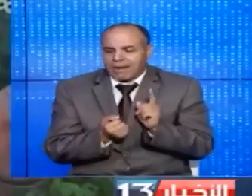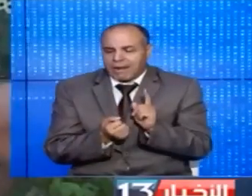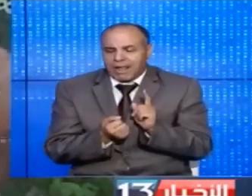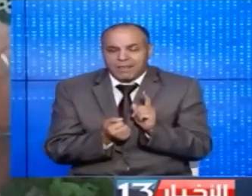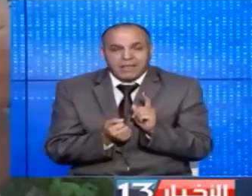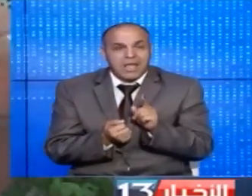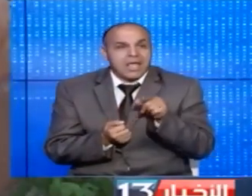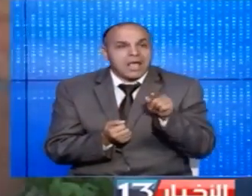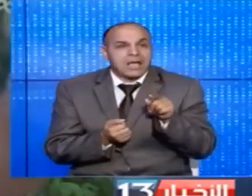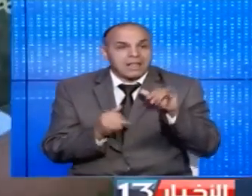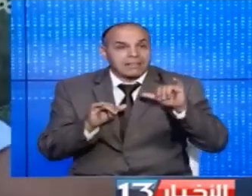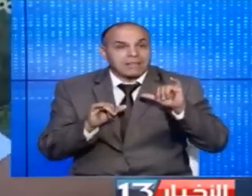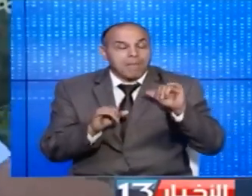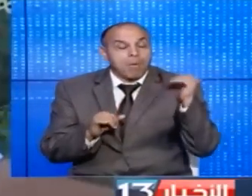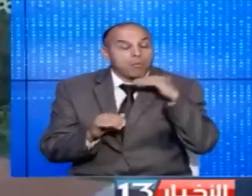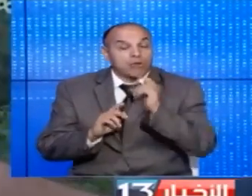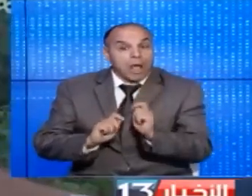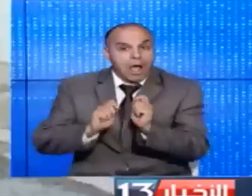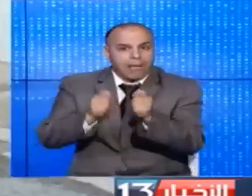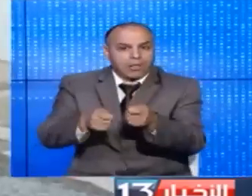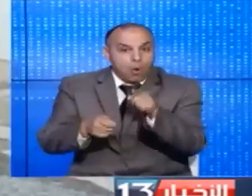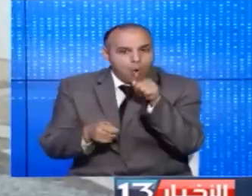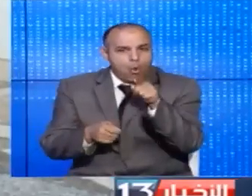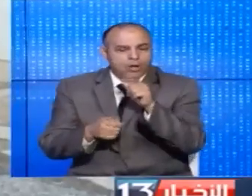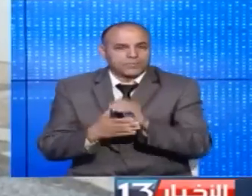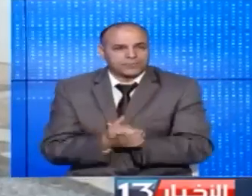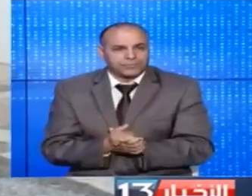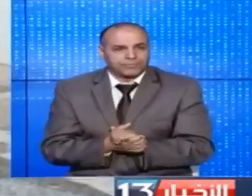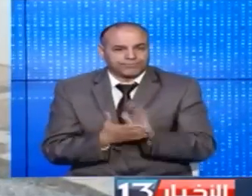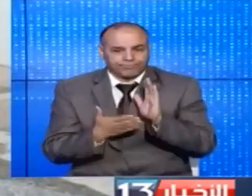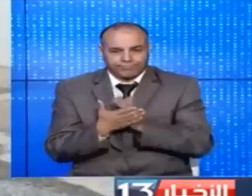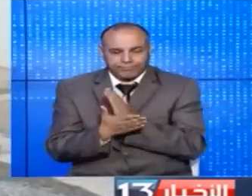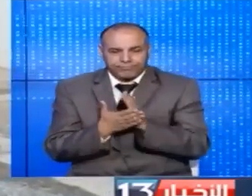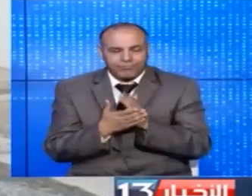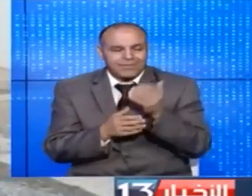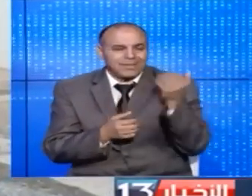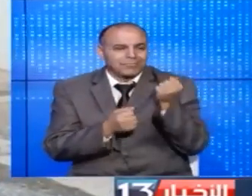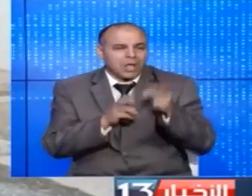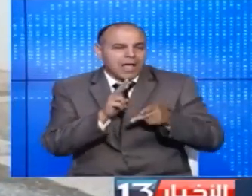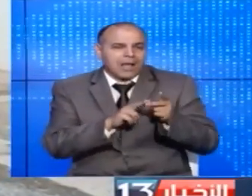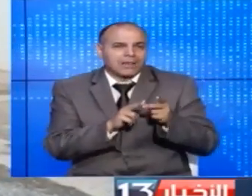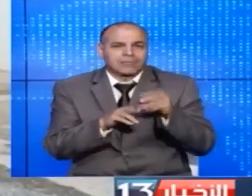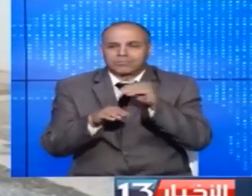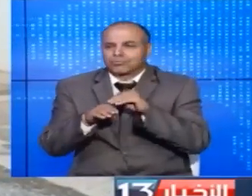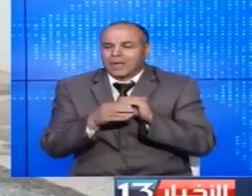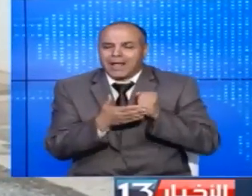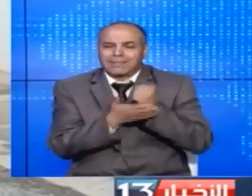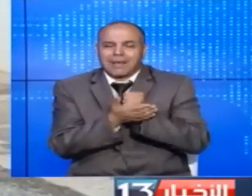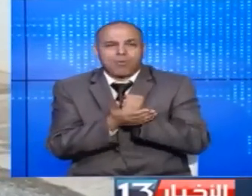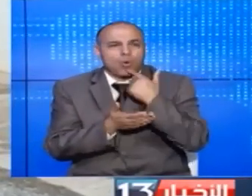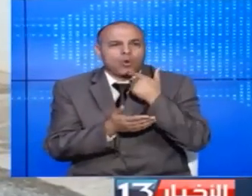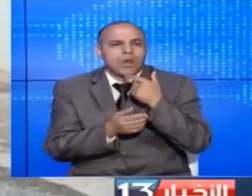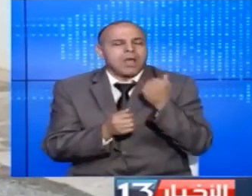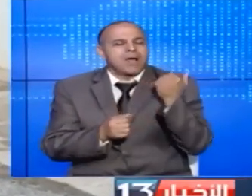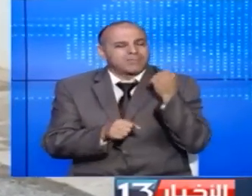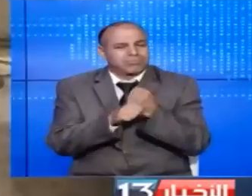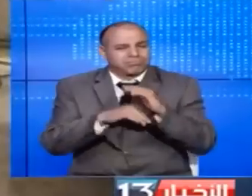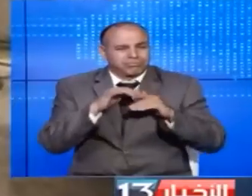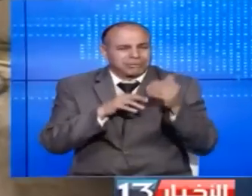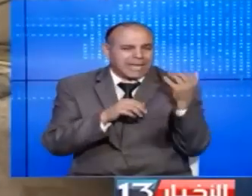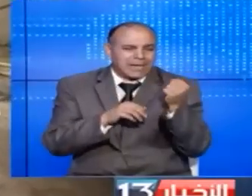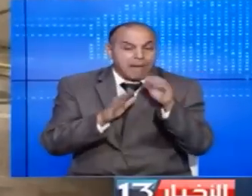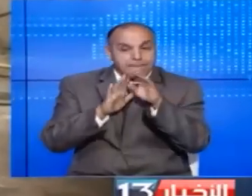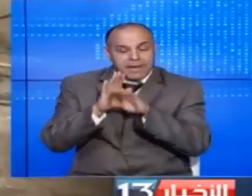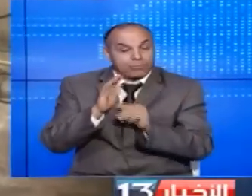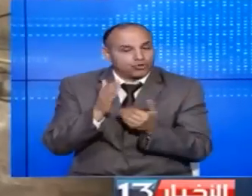ريال مويز وتوصلوا دعم مباشره. تأهيل حلقة الإنتاج وتوجيه منح الدعم للمنتجين مباشرة مع وضع